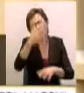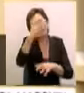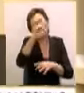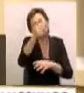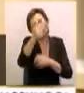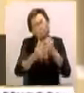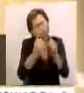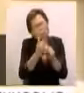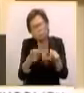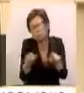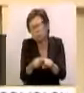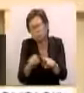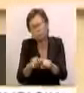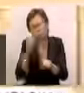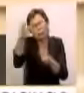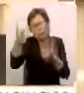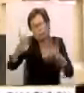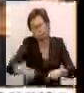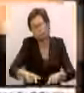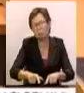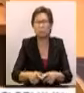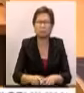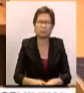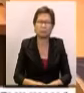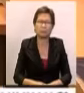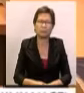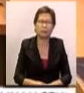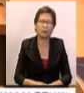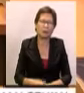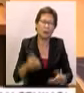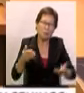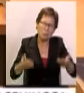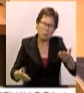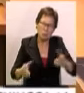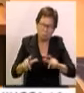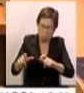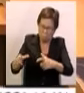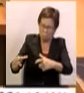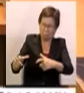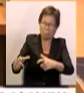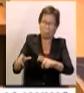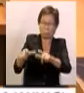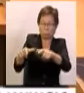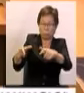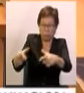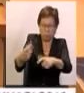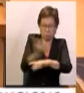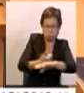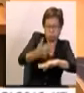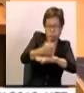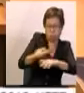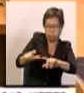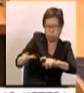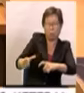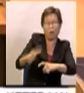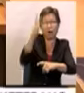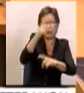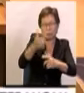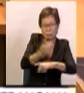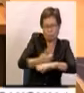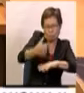situasi sama bakal berlaku. Mungkin satu badan perlu ditubuhkan oleh kerajaan untuk buat